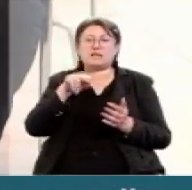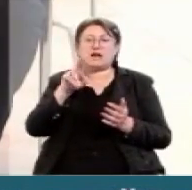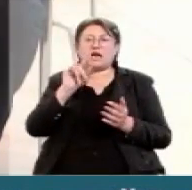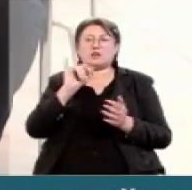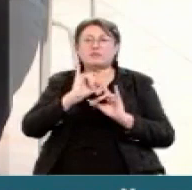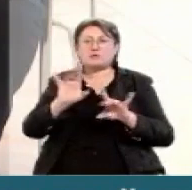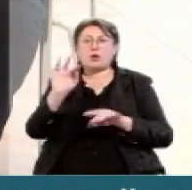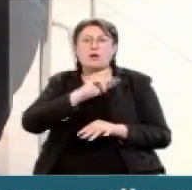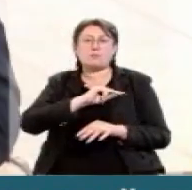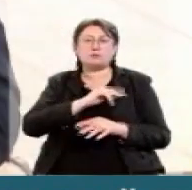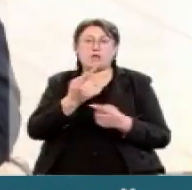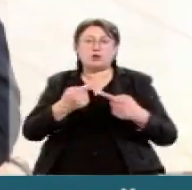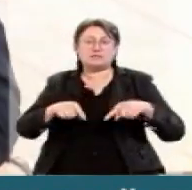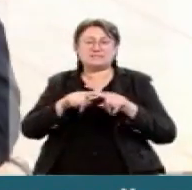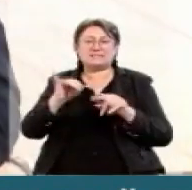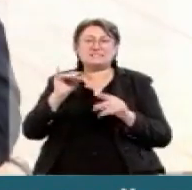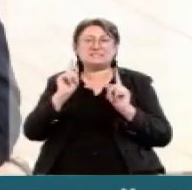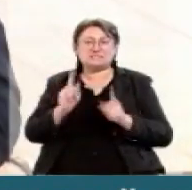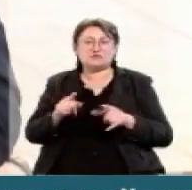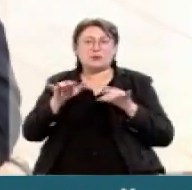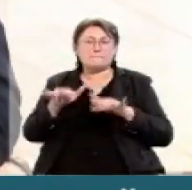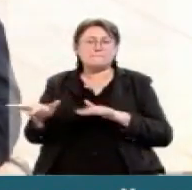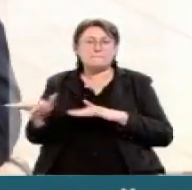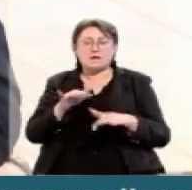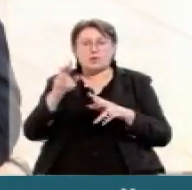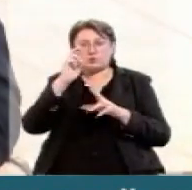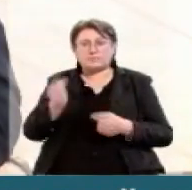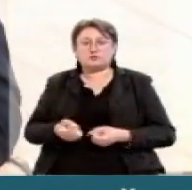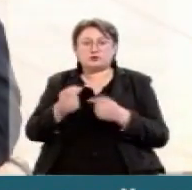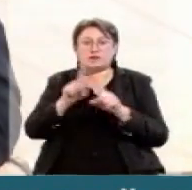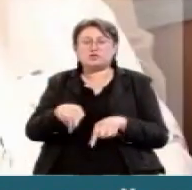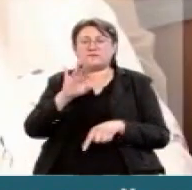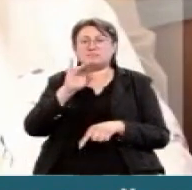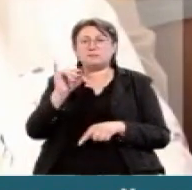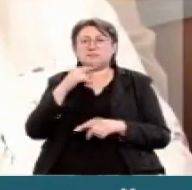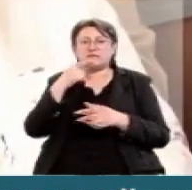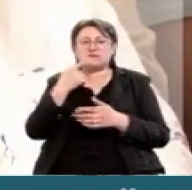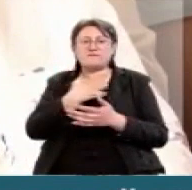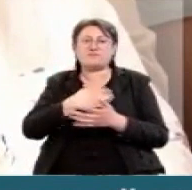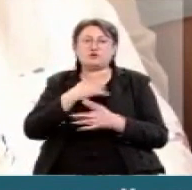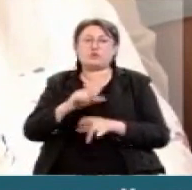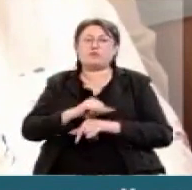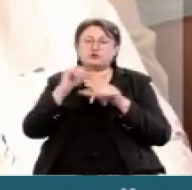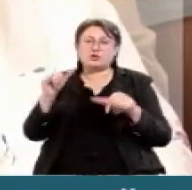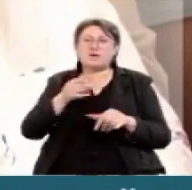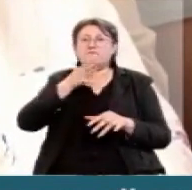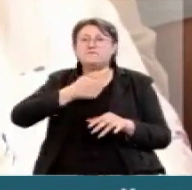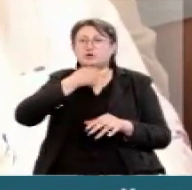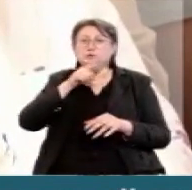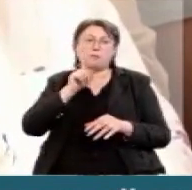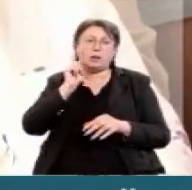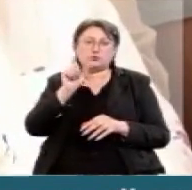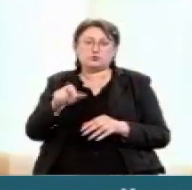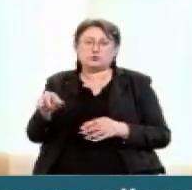рассказал о деятельности ведомства и действующих мерах господдержки. Также вице-министр отметил важность увеличения возраста